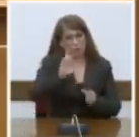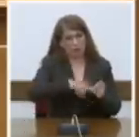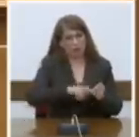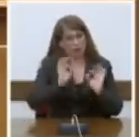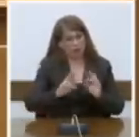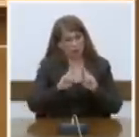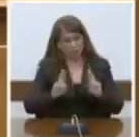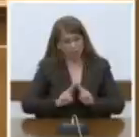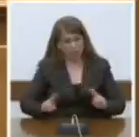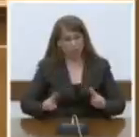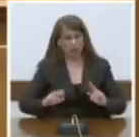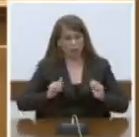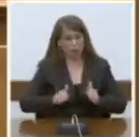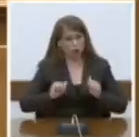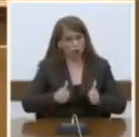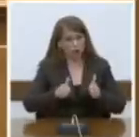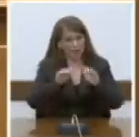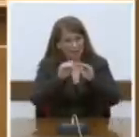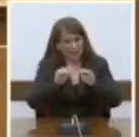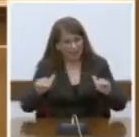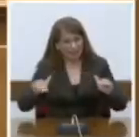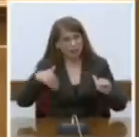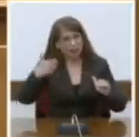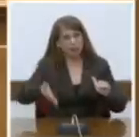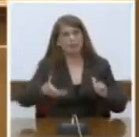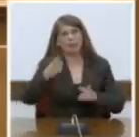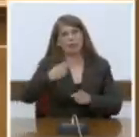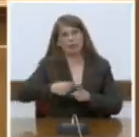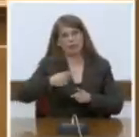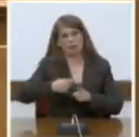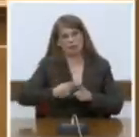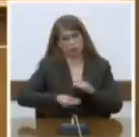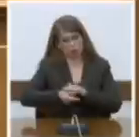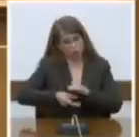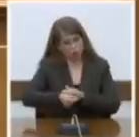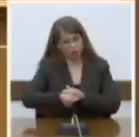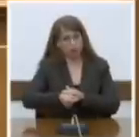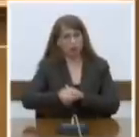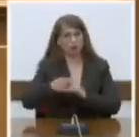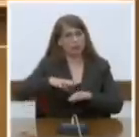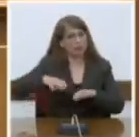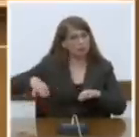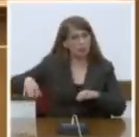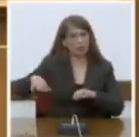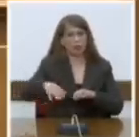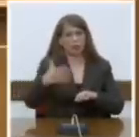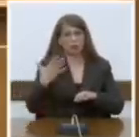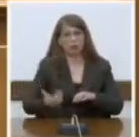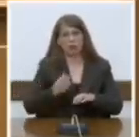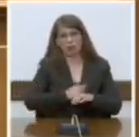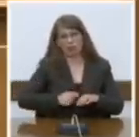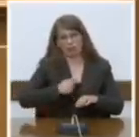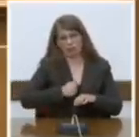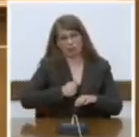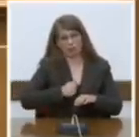πρωτοβουλία για την ειρήνη, γιατί πρέπει να μιλάμε πρώτα για την ειρήνη και μετά για την αλληλεγγύη και στο προσφυγικό, αλλά και στις περιοχές που έχουμε δυστυχώς την τραγική